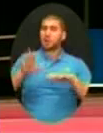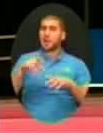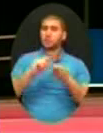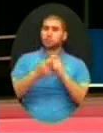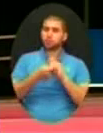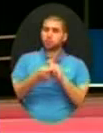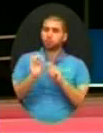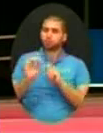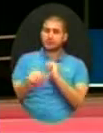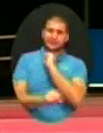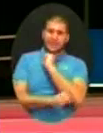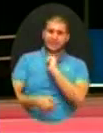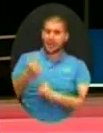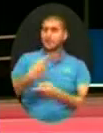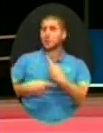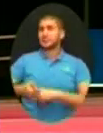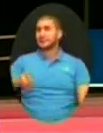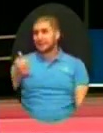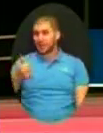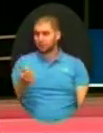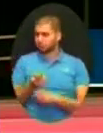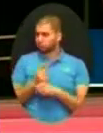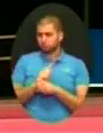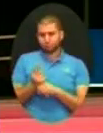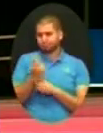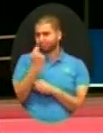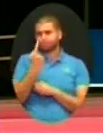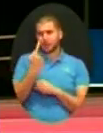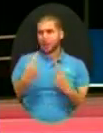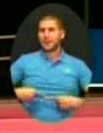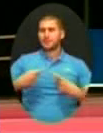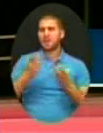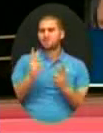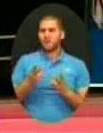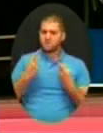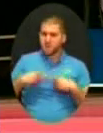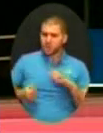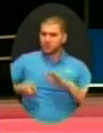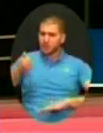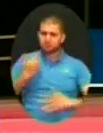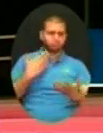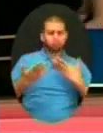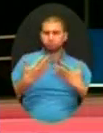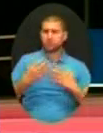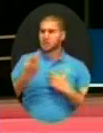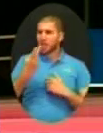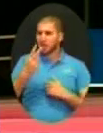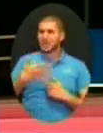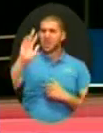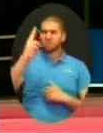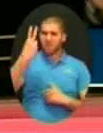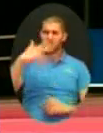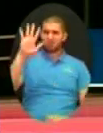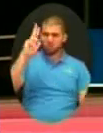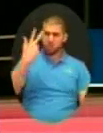שינוי של סגן שר במקום שר, תוך מספר ימים ידעו להביא ועדת שרים, ידעו קריאה שנייה, ראשונה,